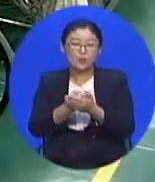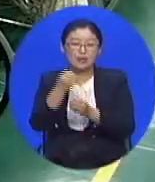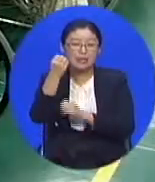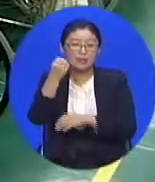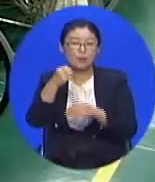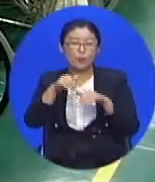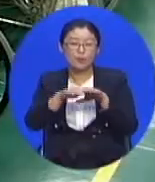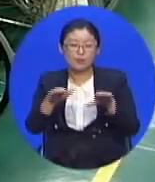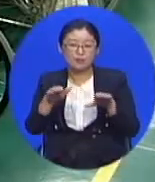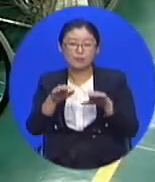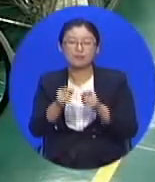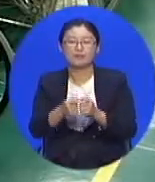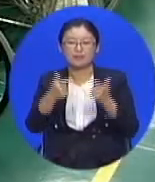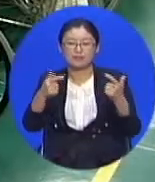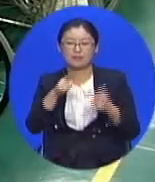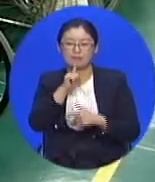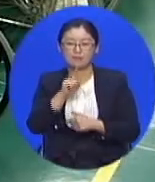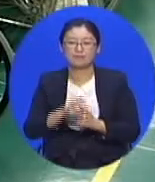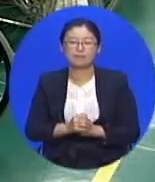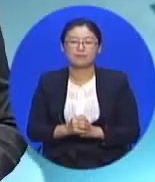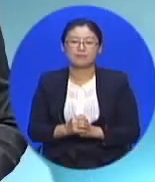금액도 확대된다고 말했습니다.